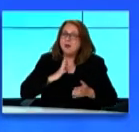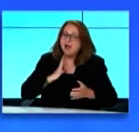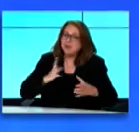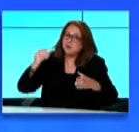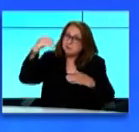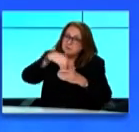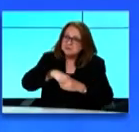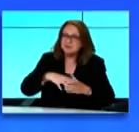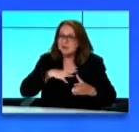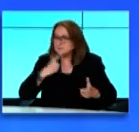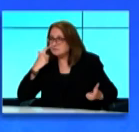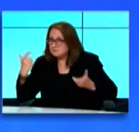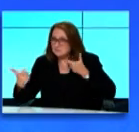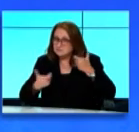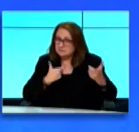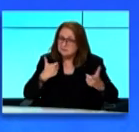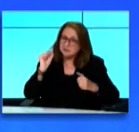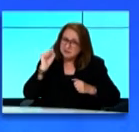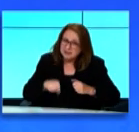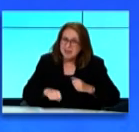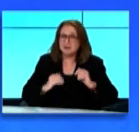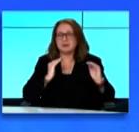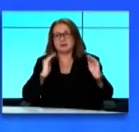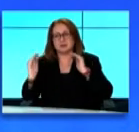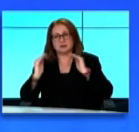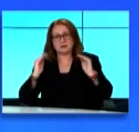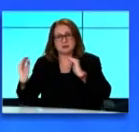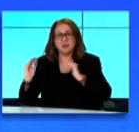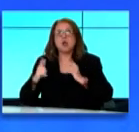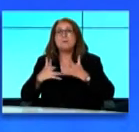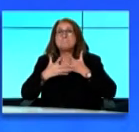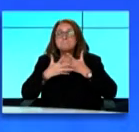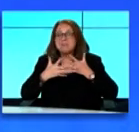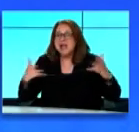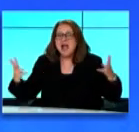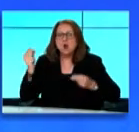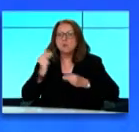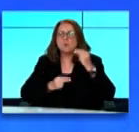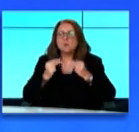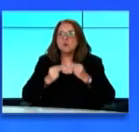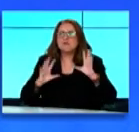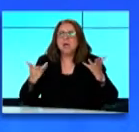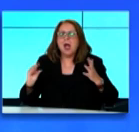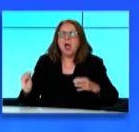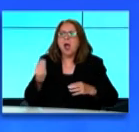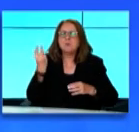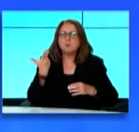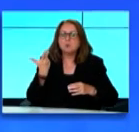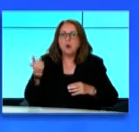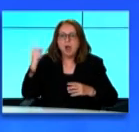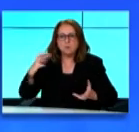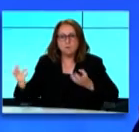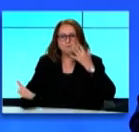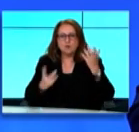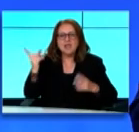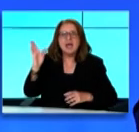κατά ανάγκη απαραίτητα. Ένα μεγάλο πρόβλημα, το είπε και ο κ. Χαρδαλιάς, προέκυψε από την αναζωπήρωση της φωτιάς στη Βαρυμπόπη,